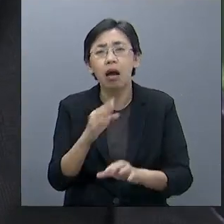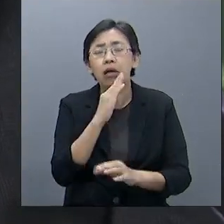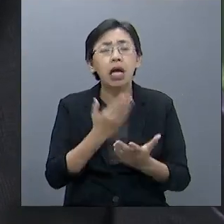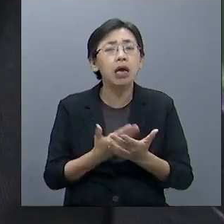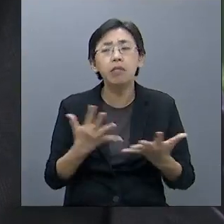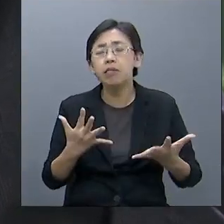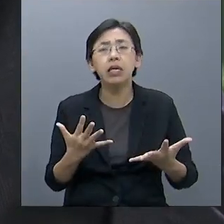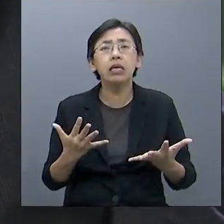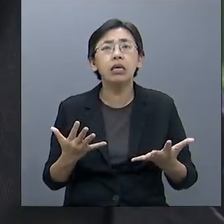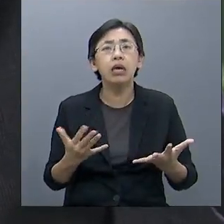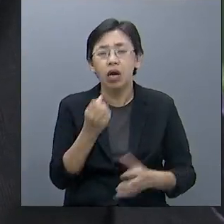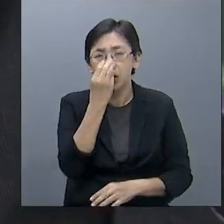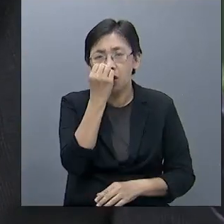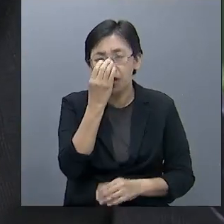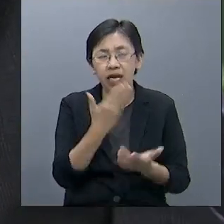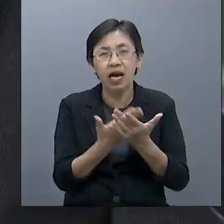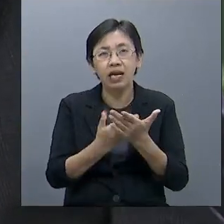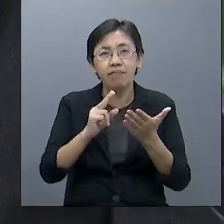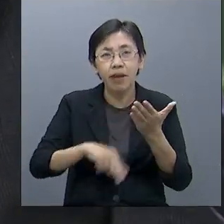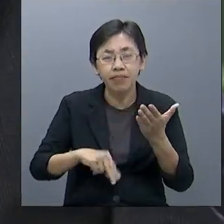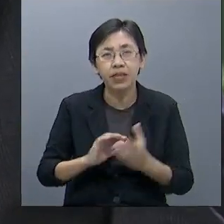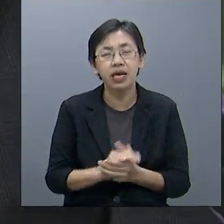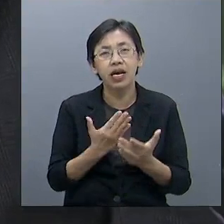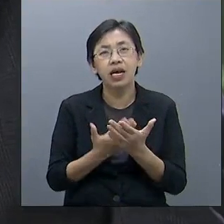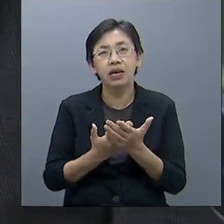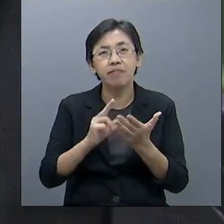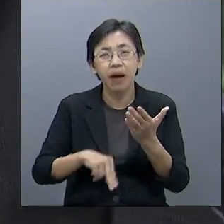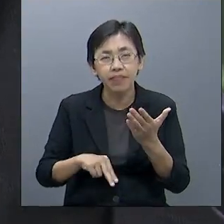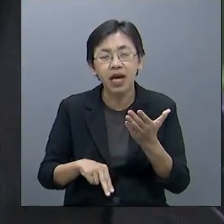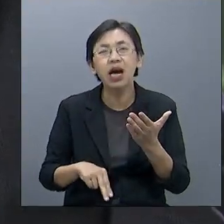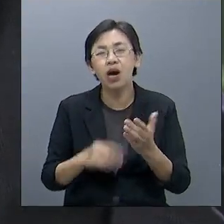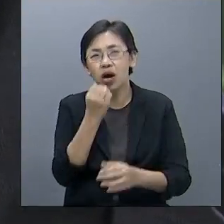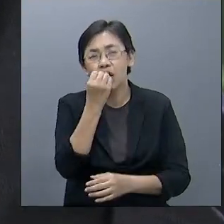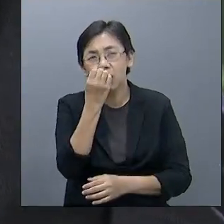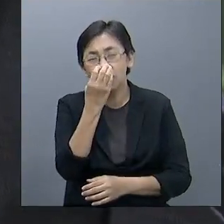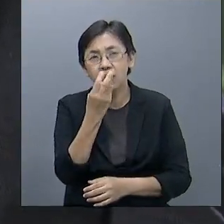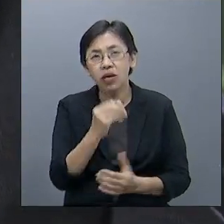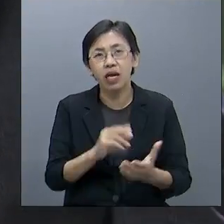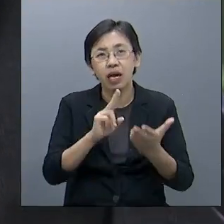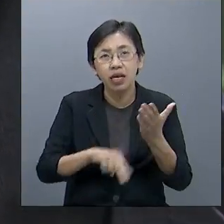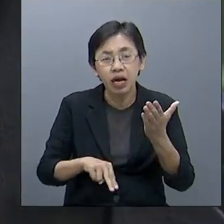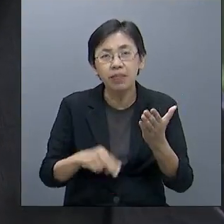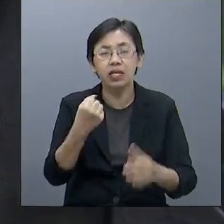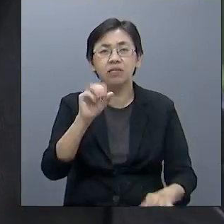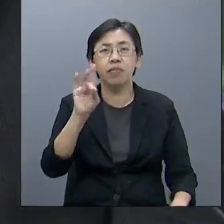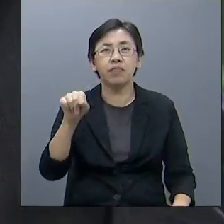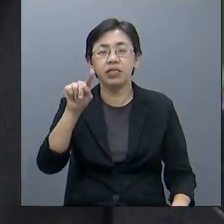มาถูกดอกเบี้ยปรับปกติเนี่ยกยศ.คิดเงินกู้แค่ 1% แต่ปรับเท่าไหร่รู้ไหมครับ